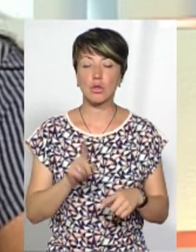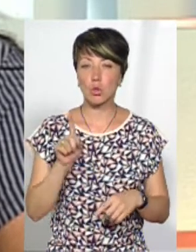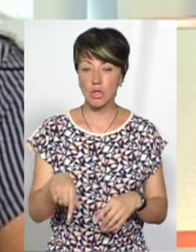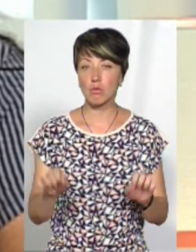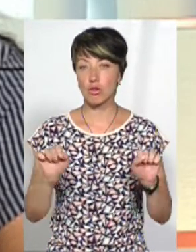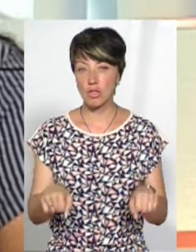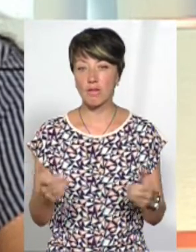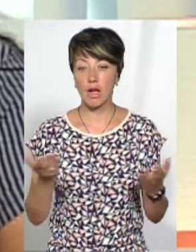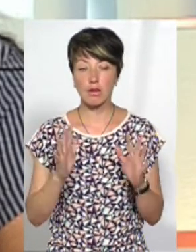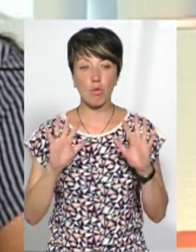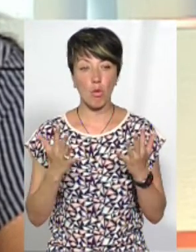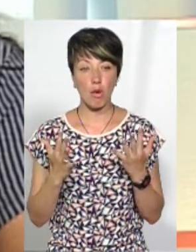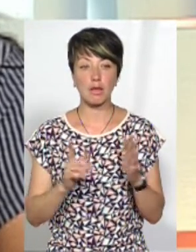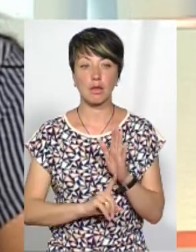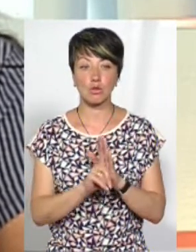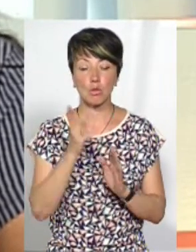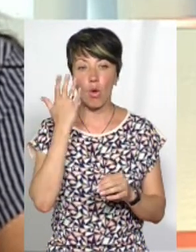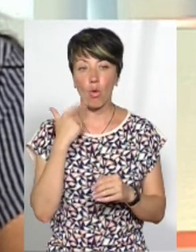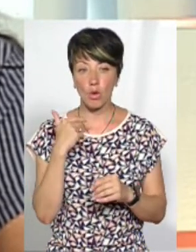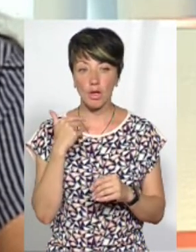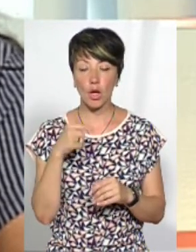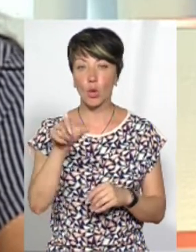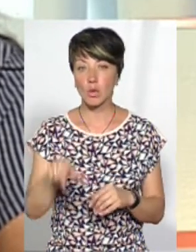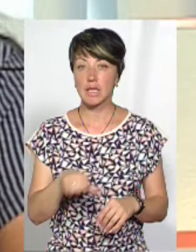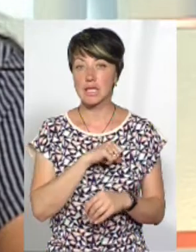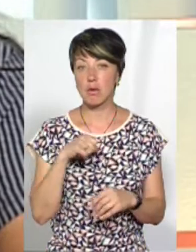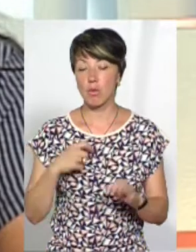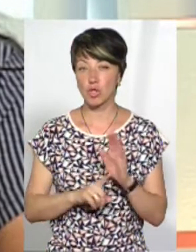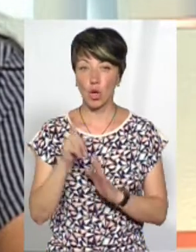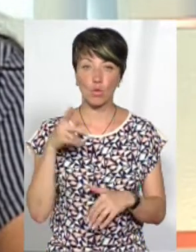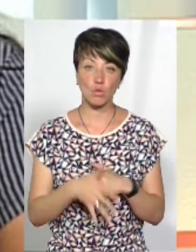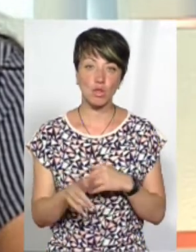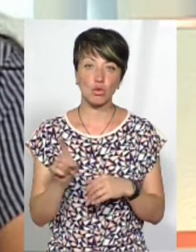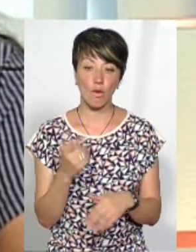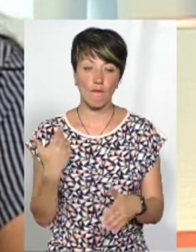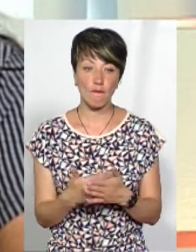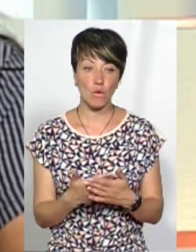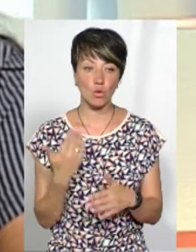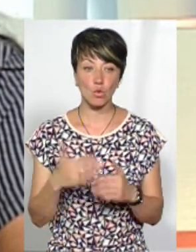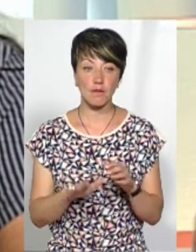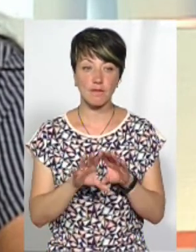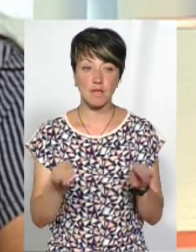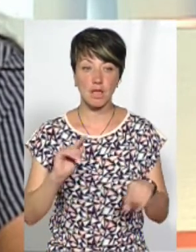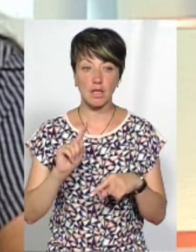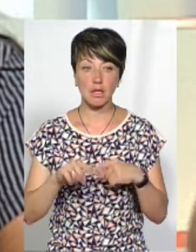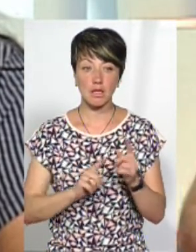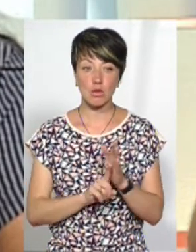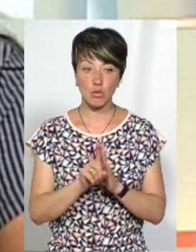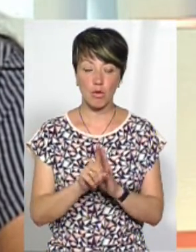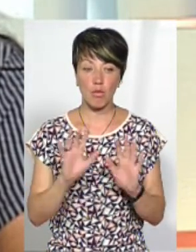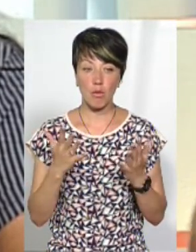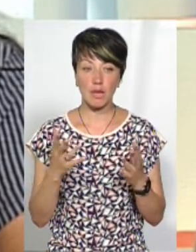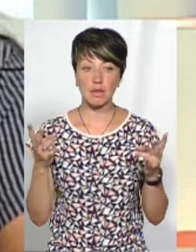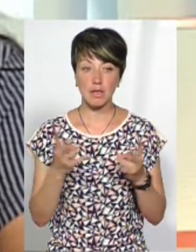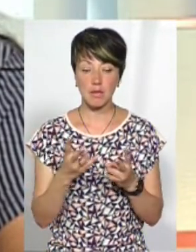тоді, можливо, в якийсь момент наступить, коли людина сама починає розуміти, що от уже все, наступив цей момент,